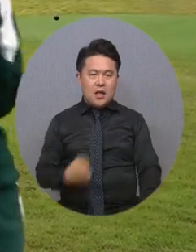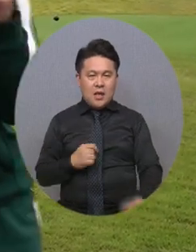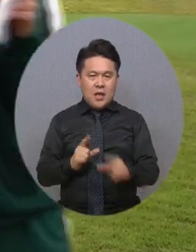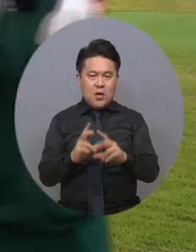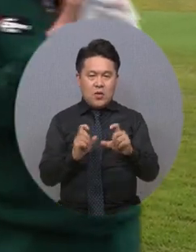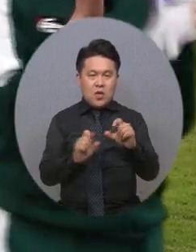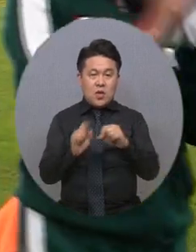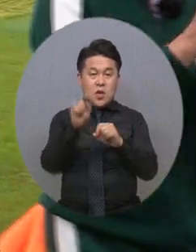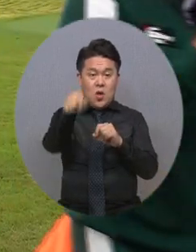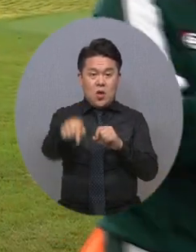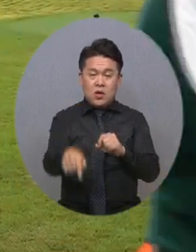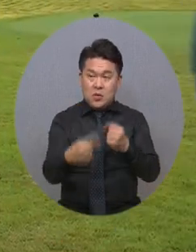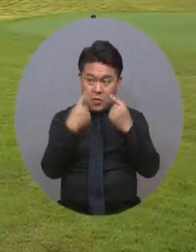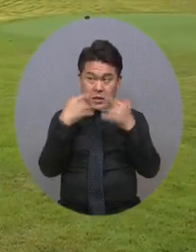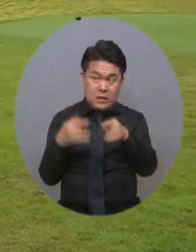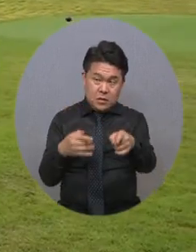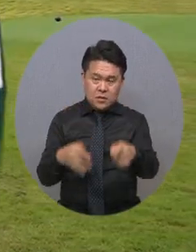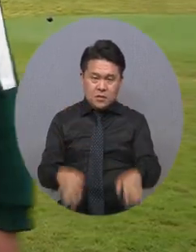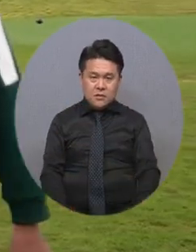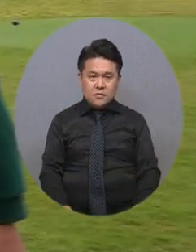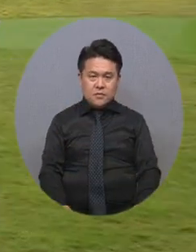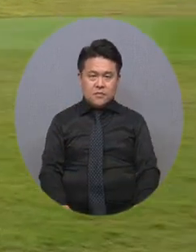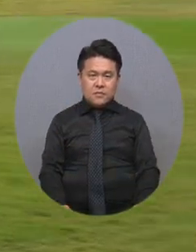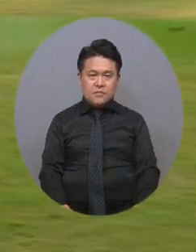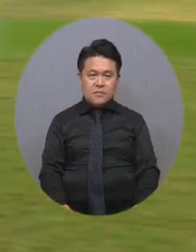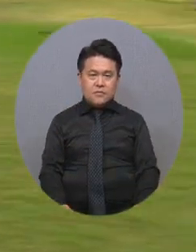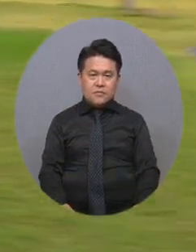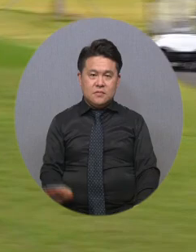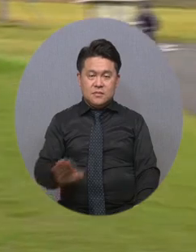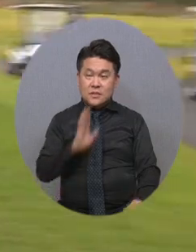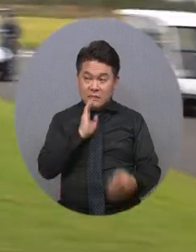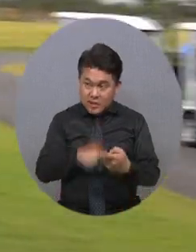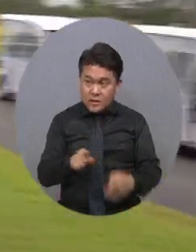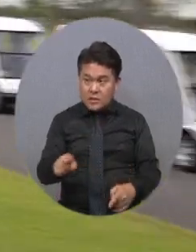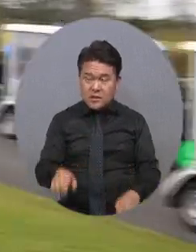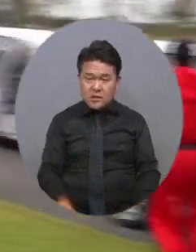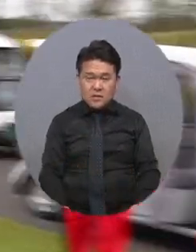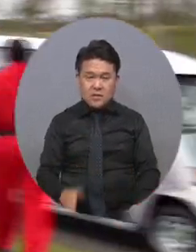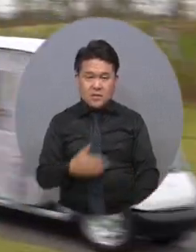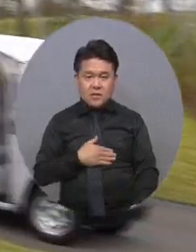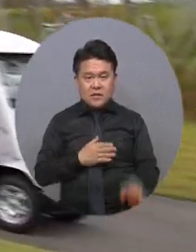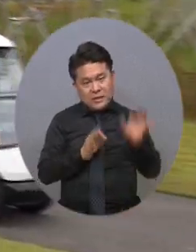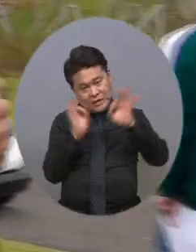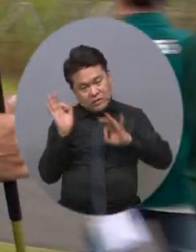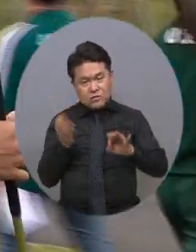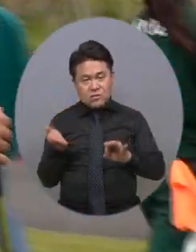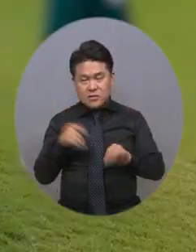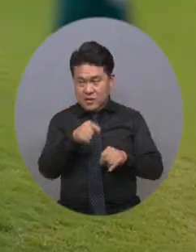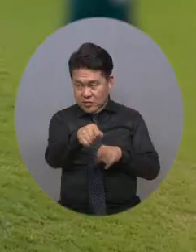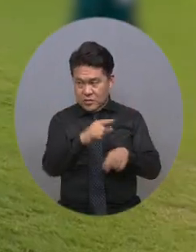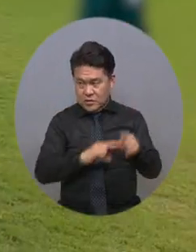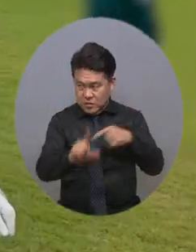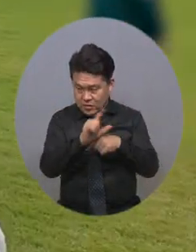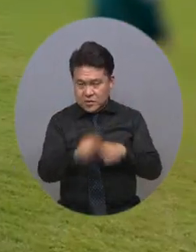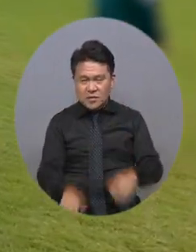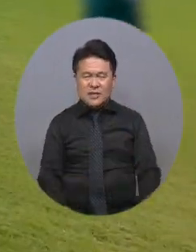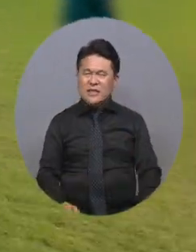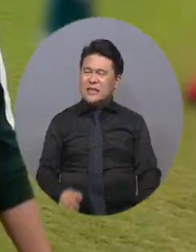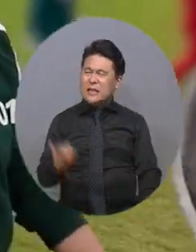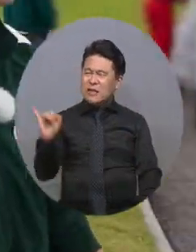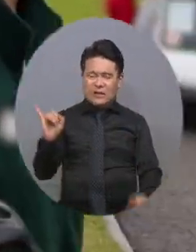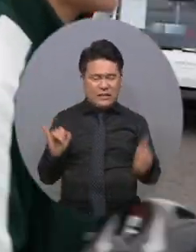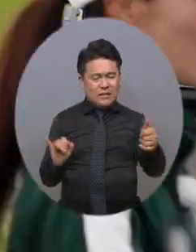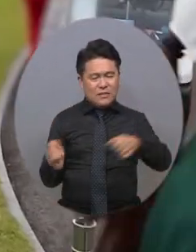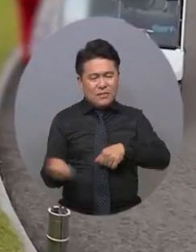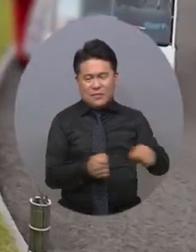앞으로. 굿샷! 확실히, 봐봐. 근데 그거 당연한 거 아니에요? 아, 나는 빗 맞았는데. 당연한 거 아니에요? 여성보다 형 지금